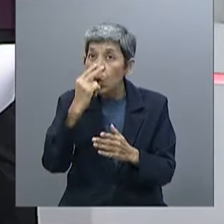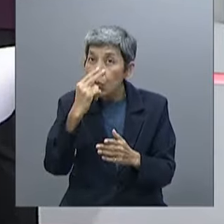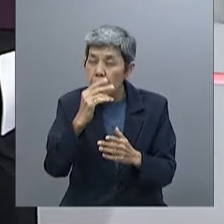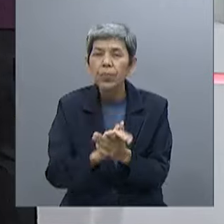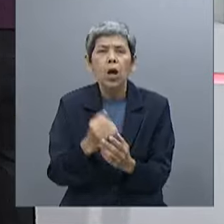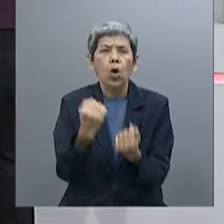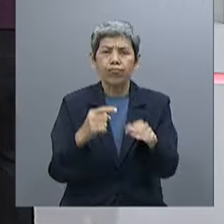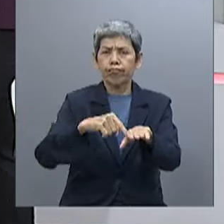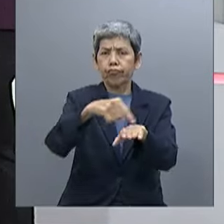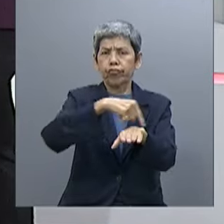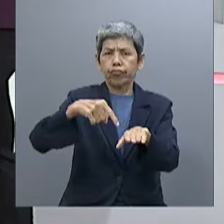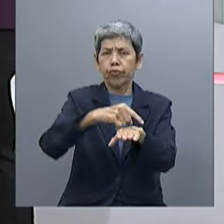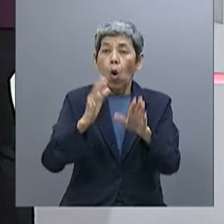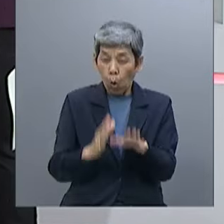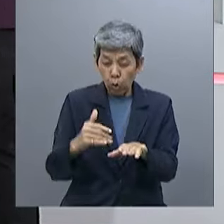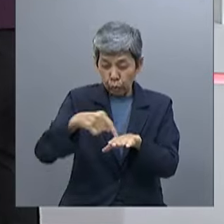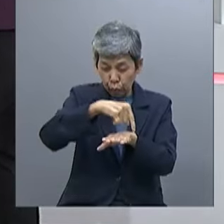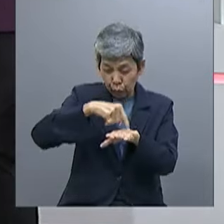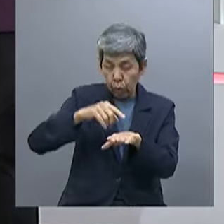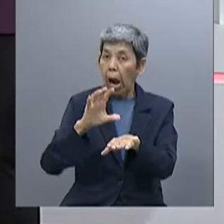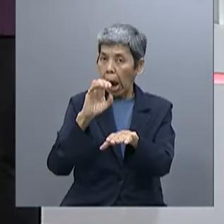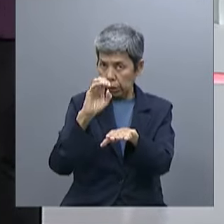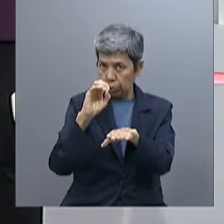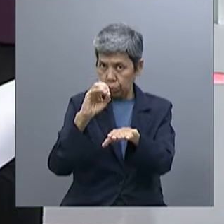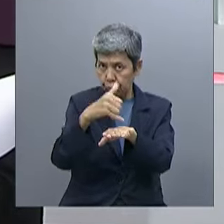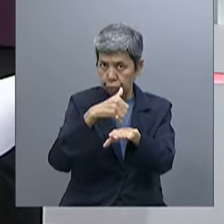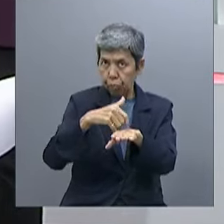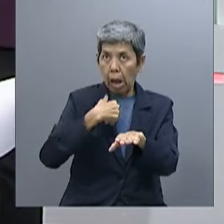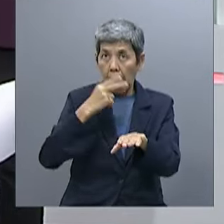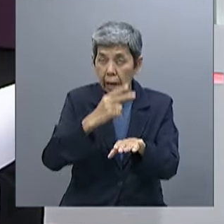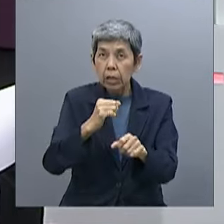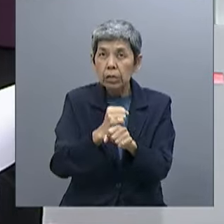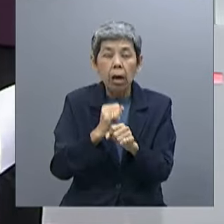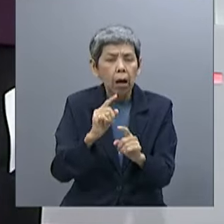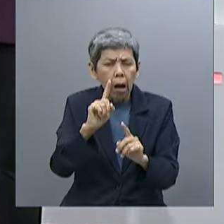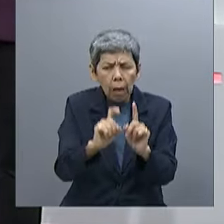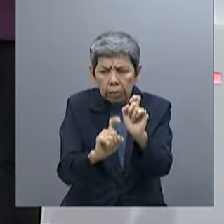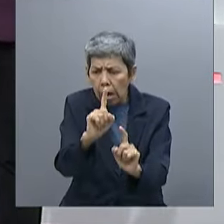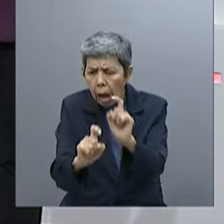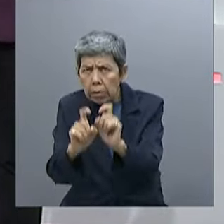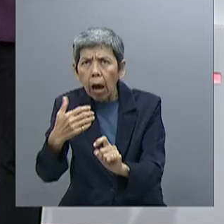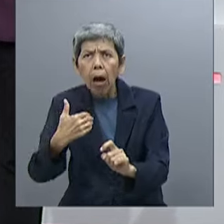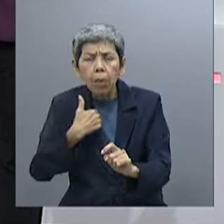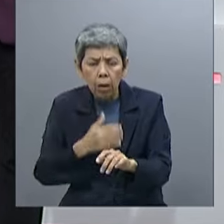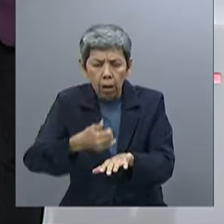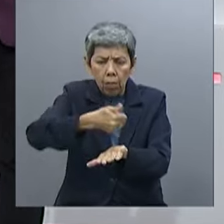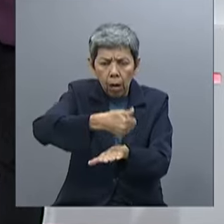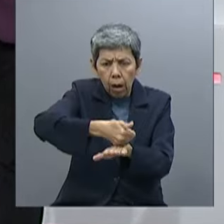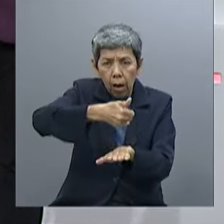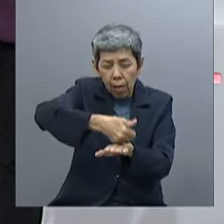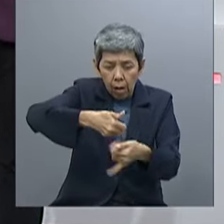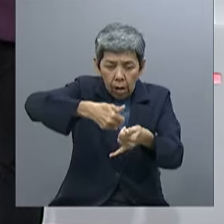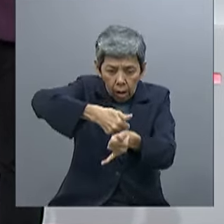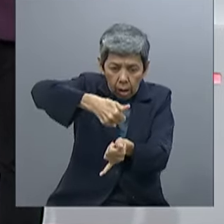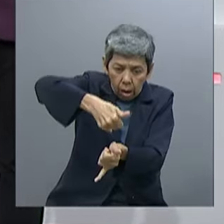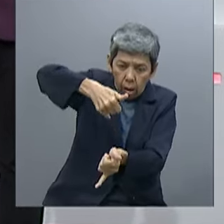ล้วรถ1คันต้องบรรทุกคนมากกว่า50คนแล้วก็พบลักษณะของการเสียชีวิตที่ทับกันซ้อนกัน